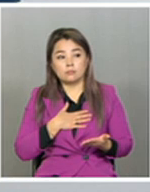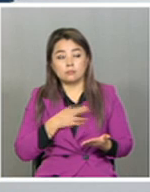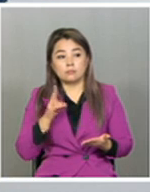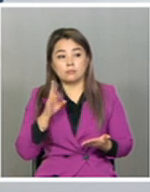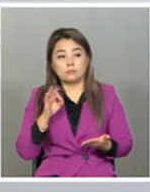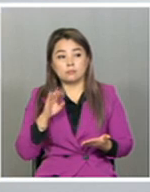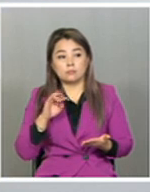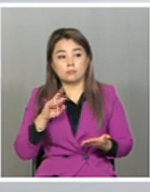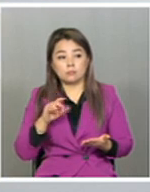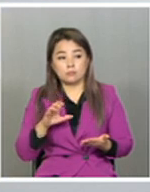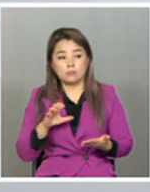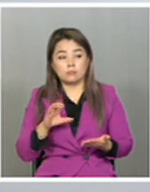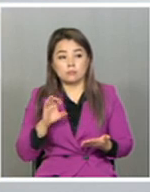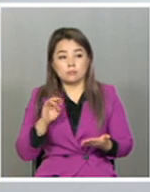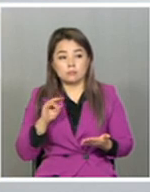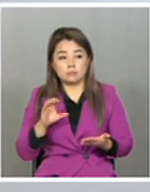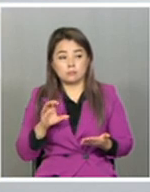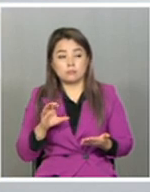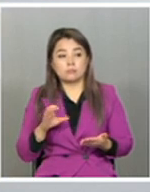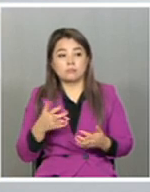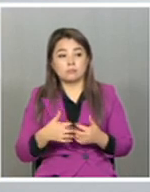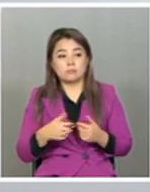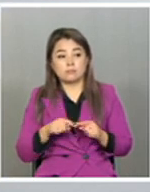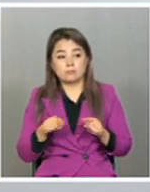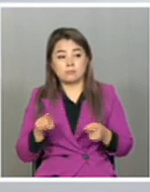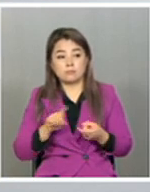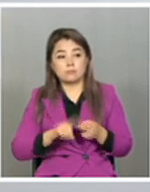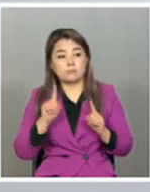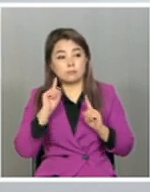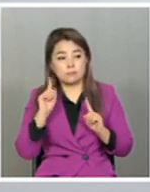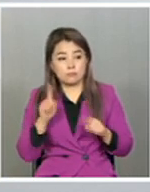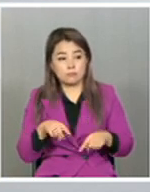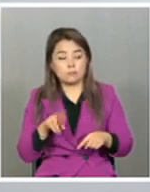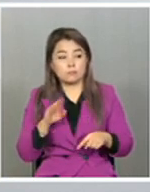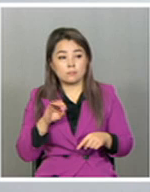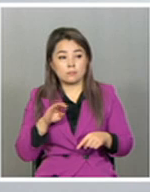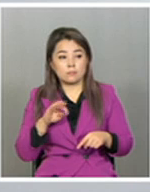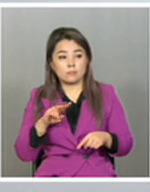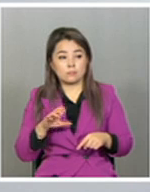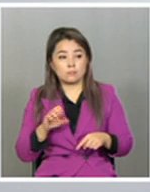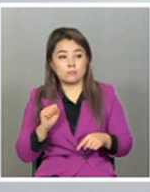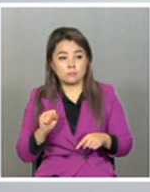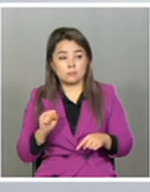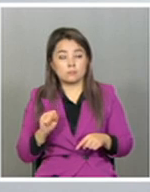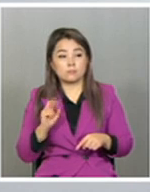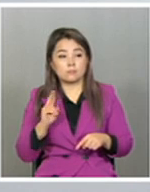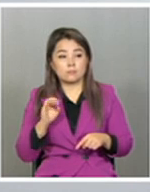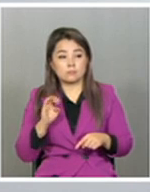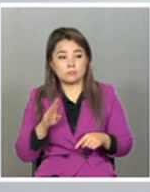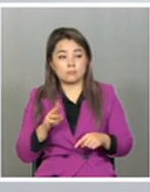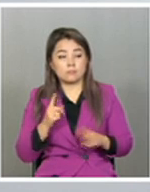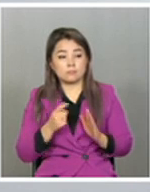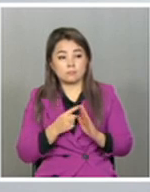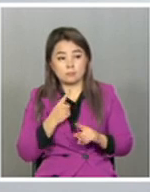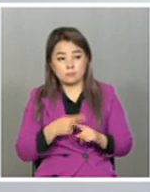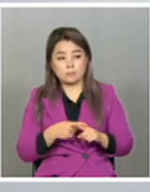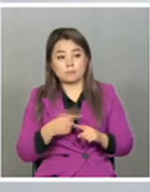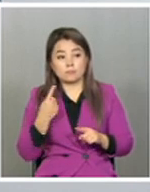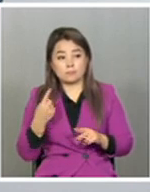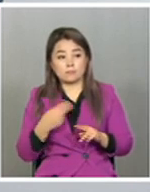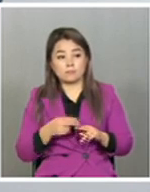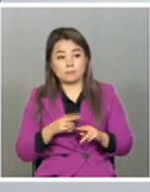катангенс пен синустың арасында байланысын білемізе, катангенс а квадрат қосылған 1 тең 1 бөлінген синус